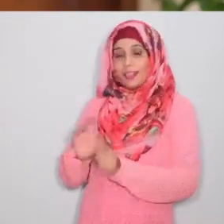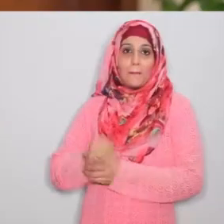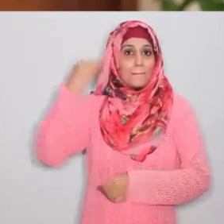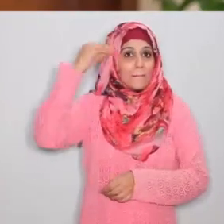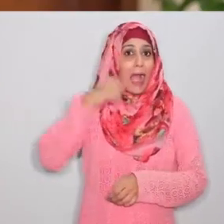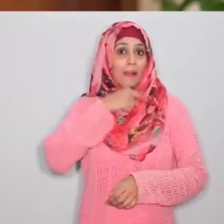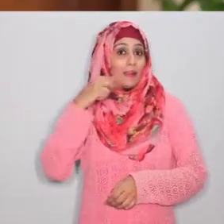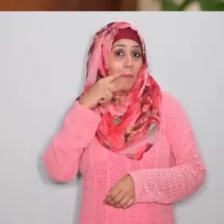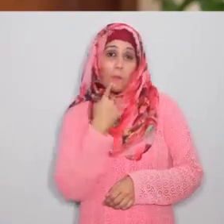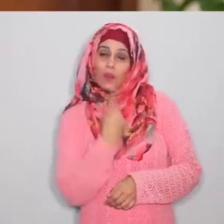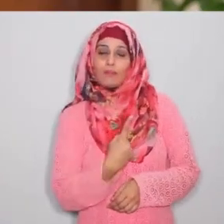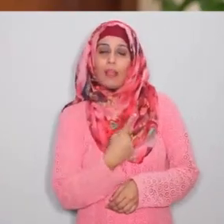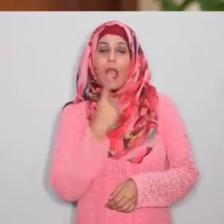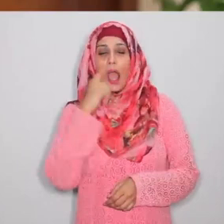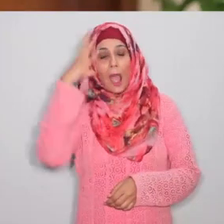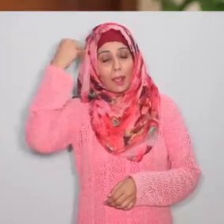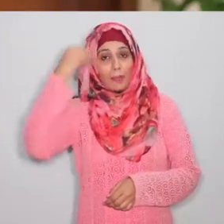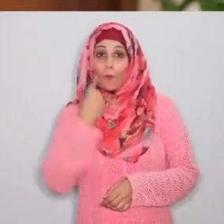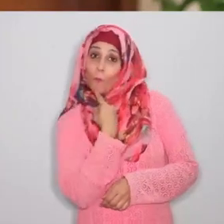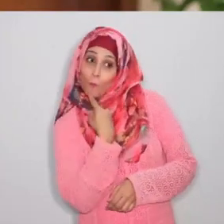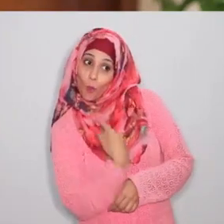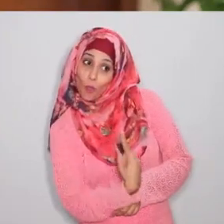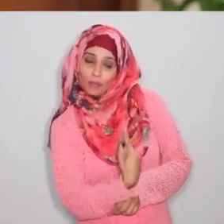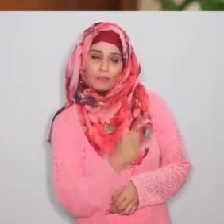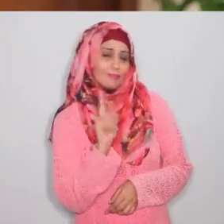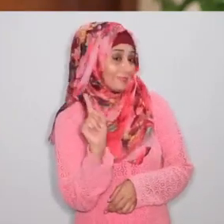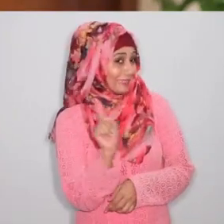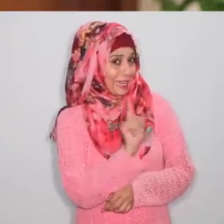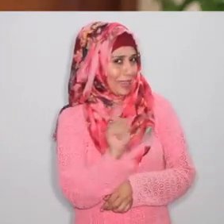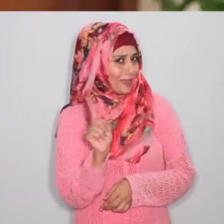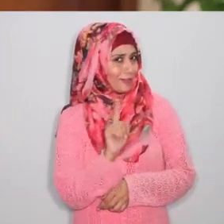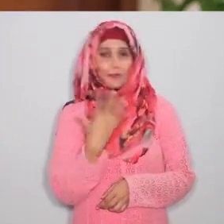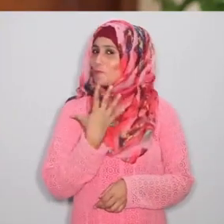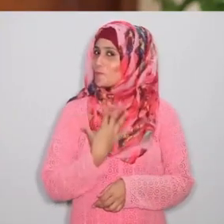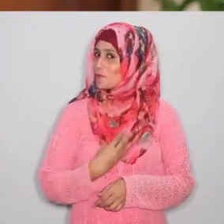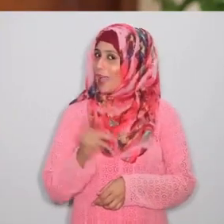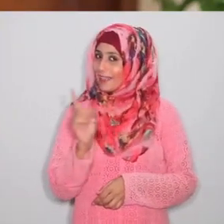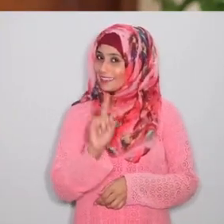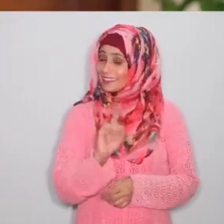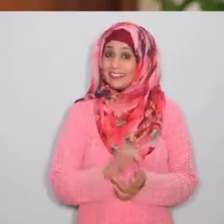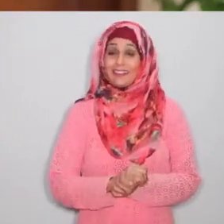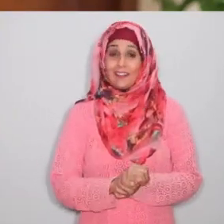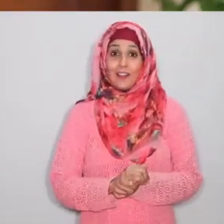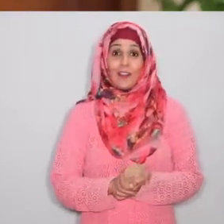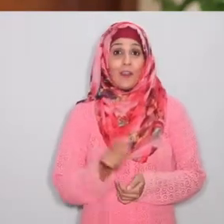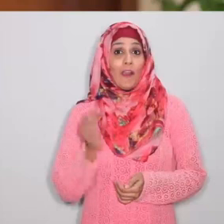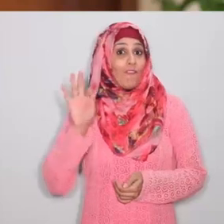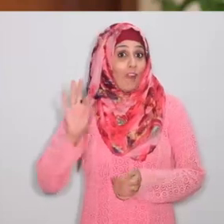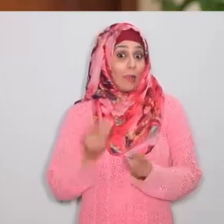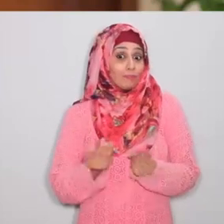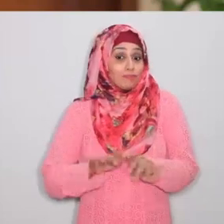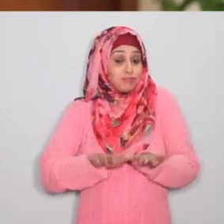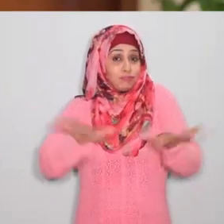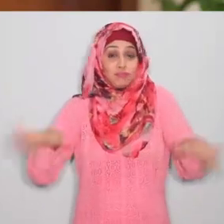कहा। अरे नहीं बच्चों, उदास ना हो, फार्म पर रहने में तो